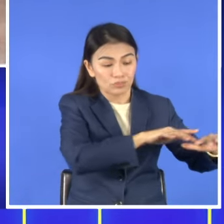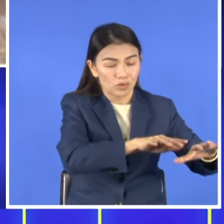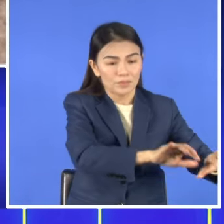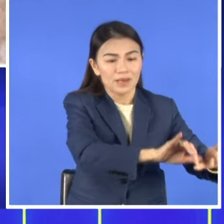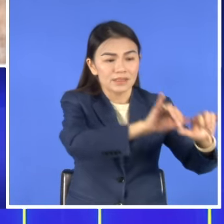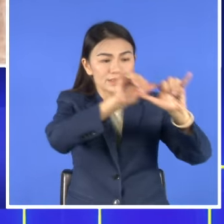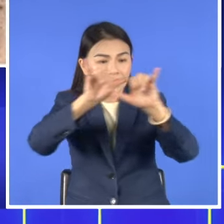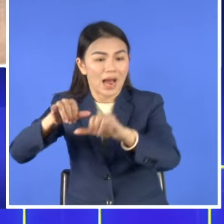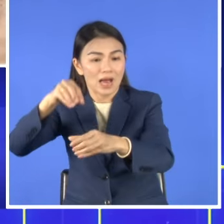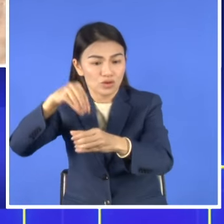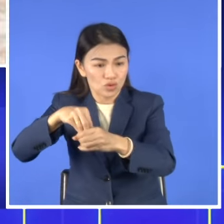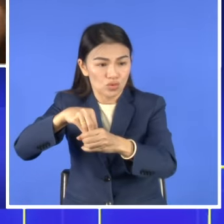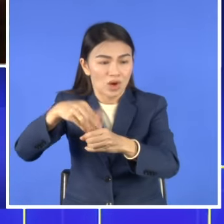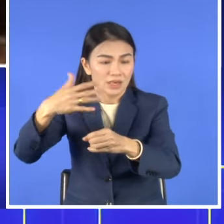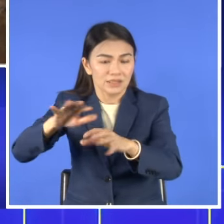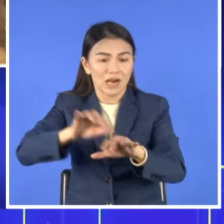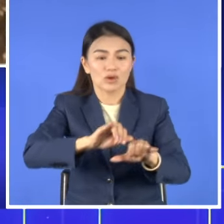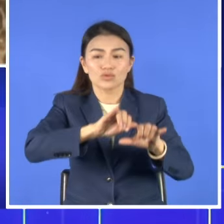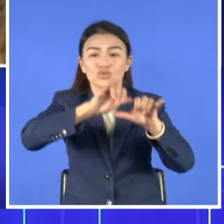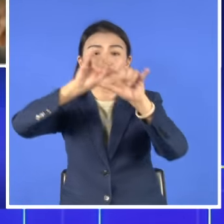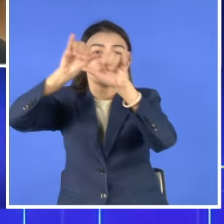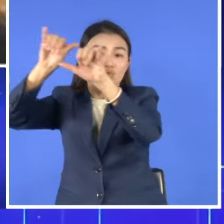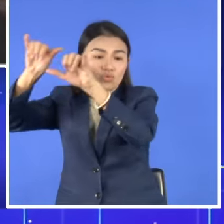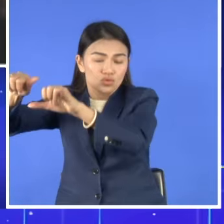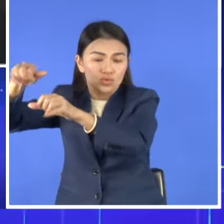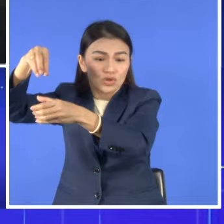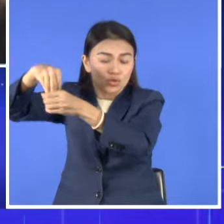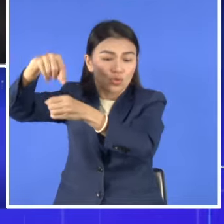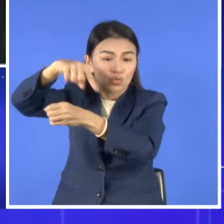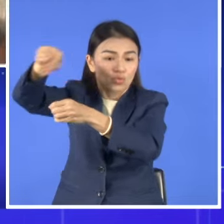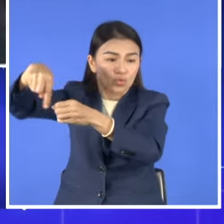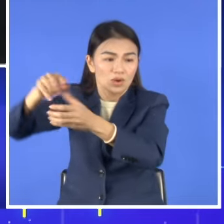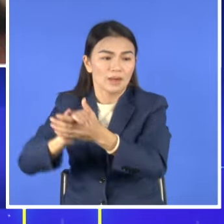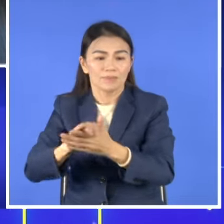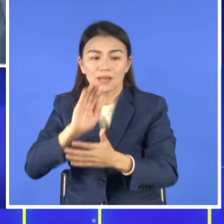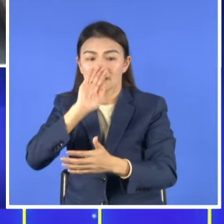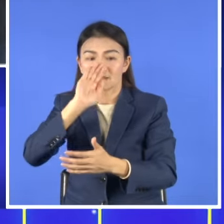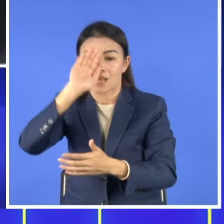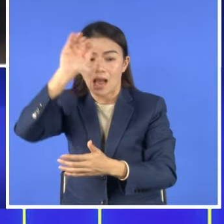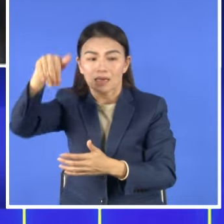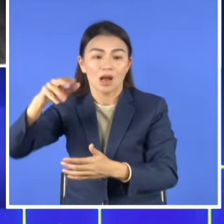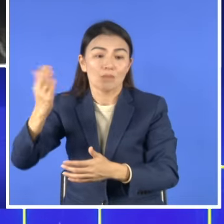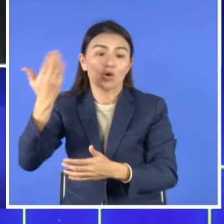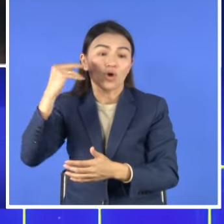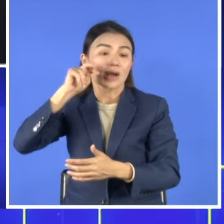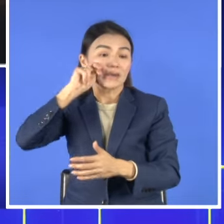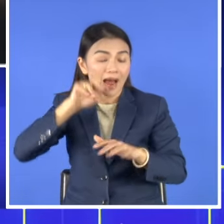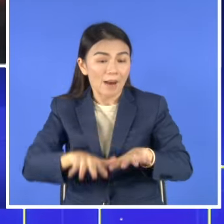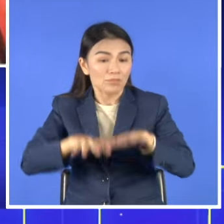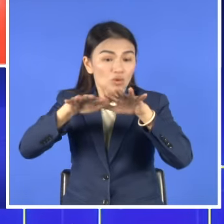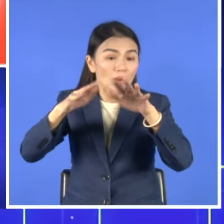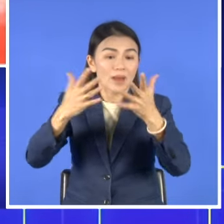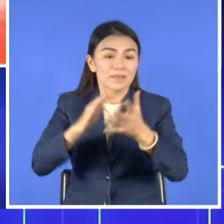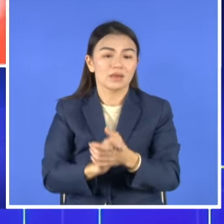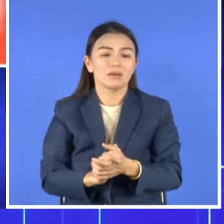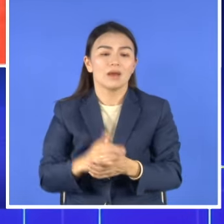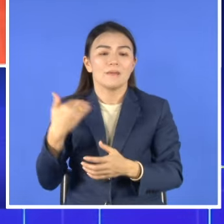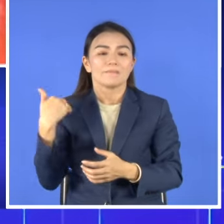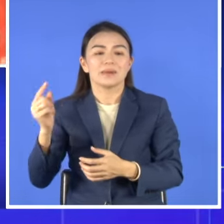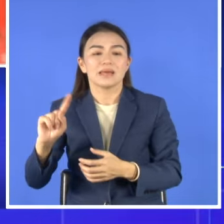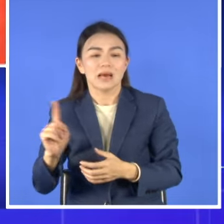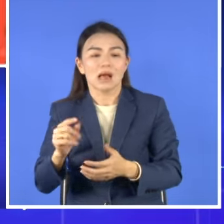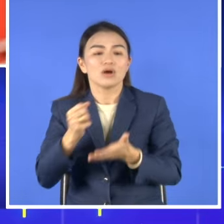ทองน่ะค่ะขึ้นมาแต่จุดที่สูงสุดของปางค่ะสูงจุดที่จุดที่ไม่เคยน้ำท่วมนะที่เราเอาขึ้นมาอันนั้นเนนั้นคือสิ่งที่เรา